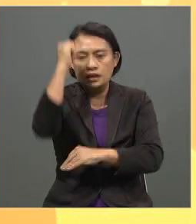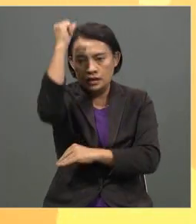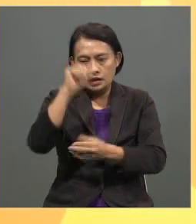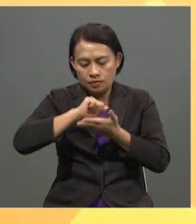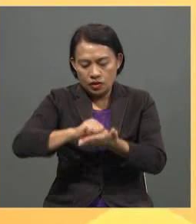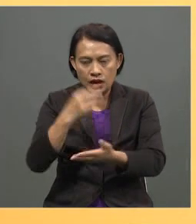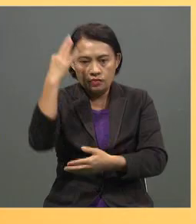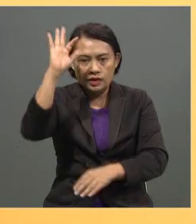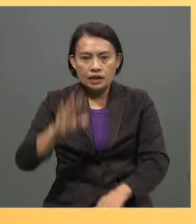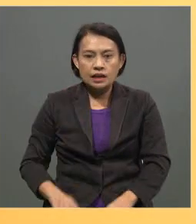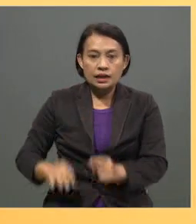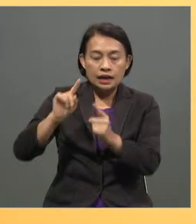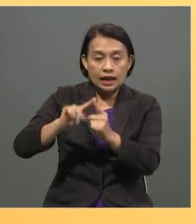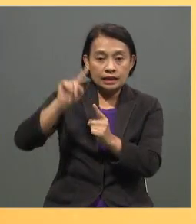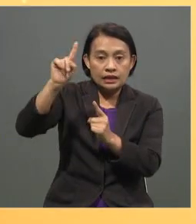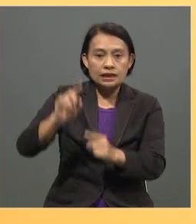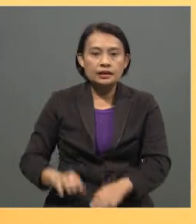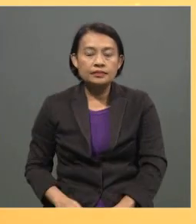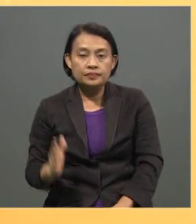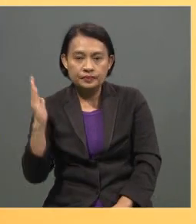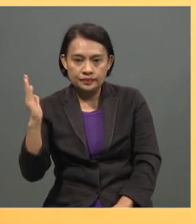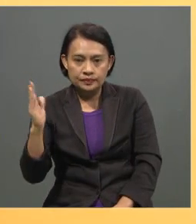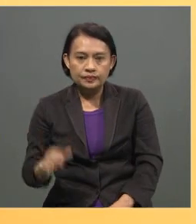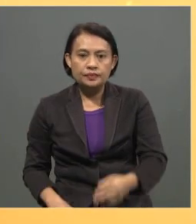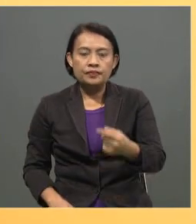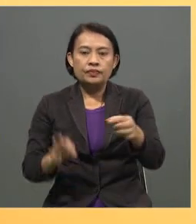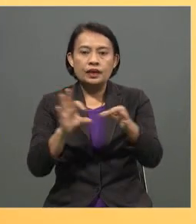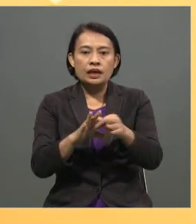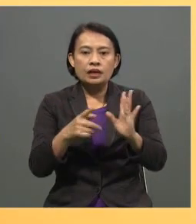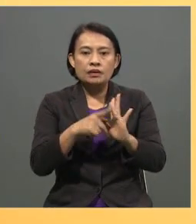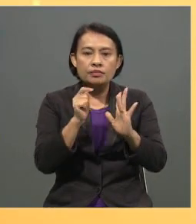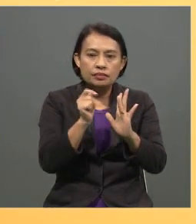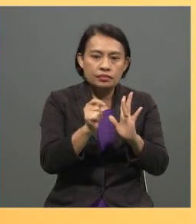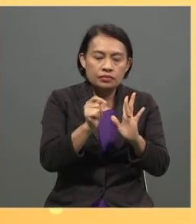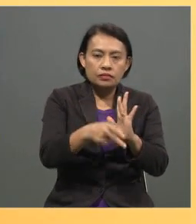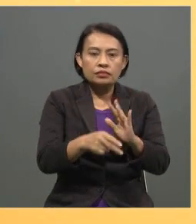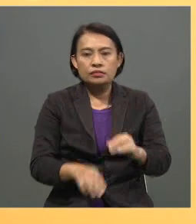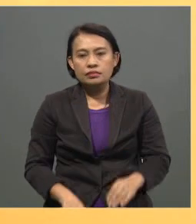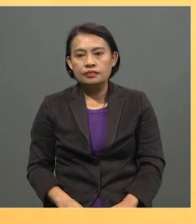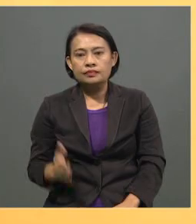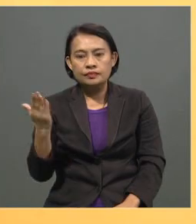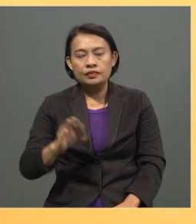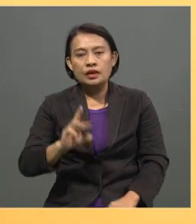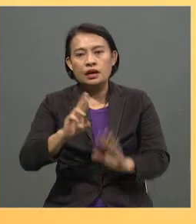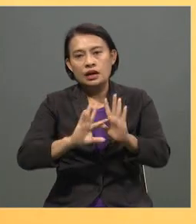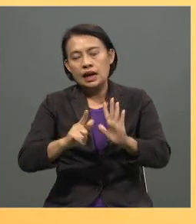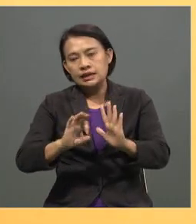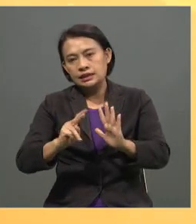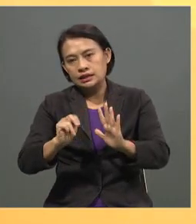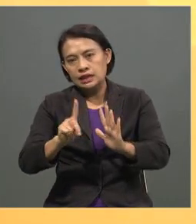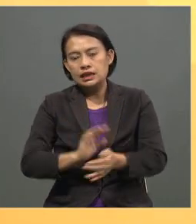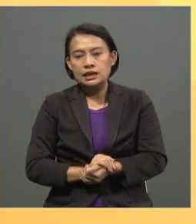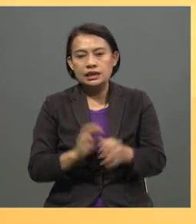เส้นทางแรกนะครับก็คือเส้นทางตั้งแต่ท่าพายับท่าเทเวชสนามหลวงท่าราชินีสะพานพุทธวัด